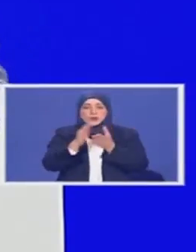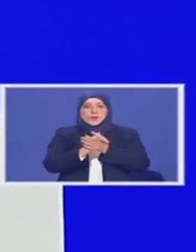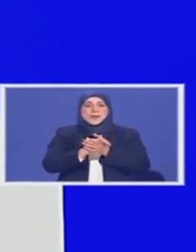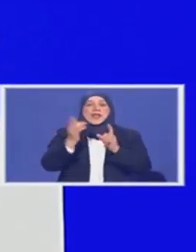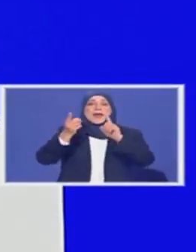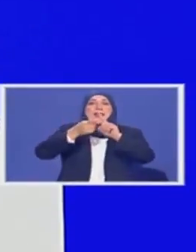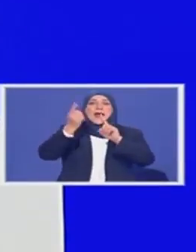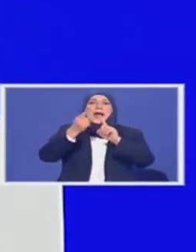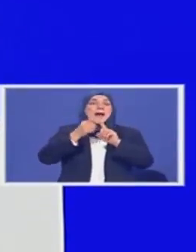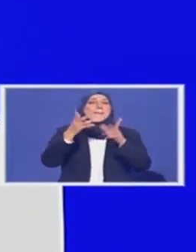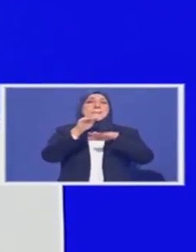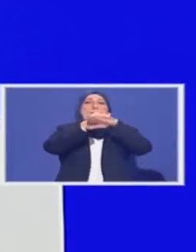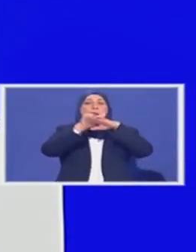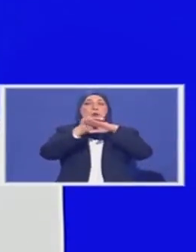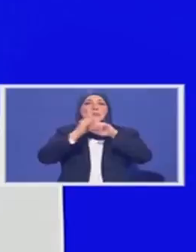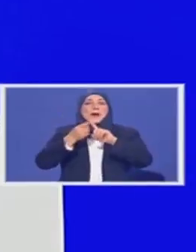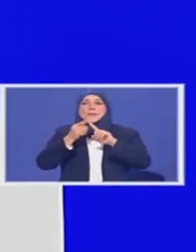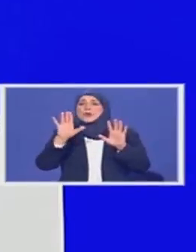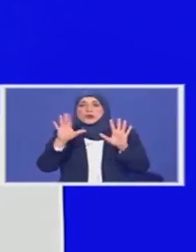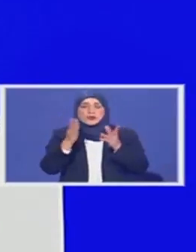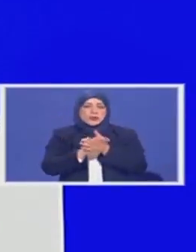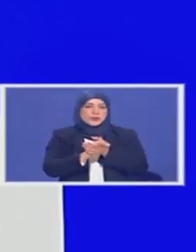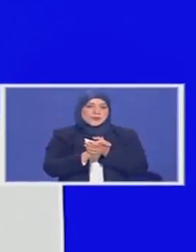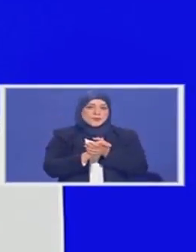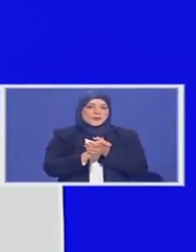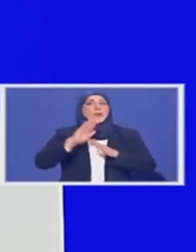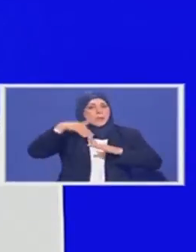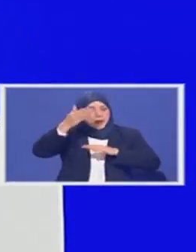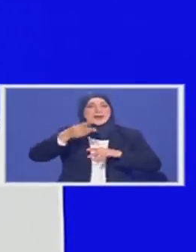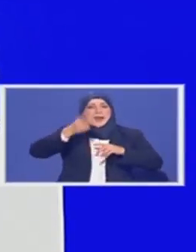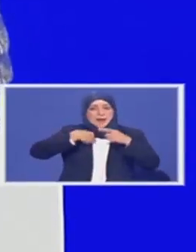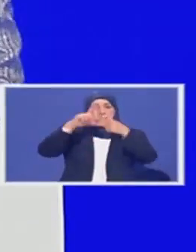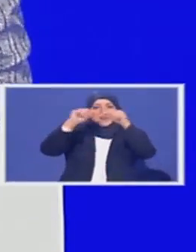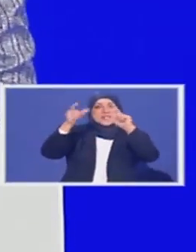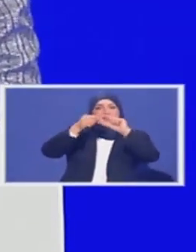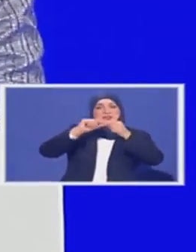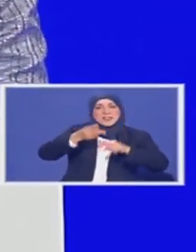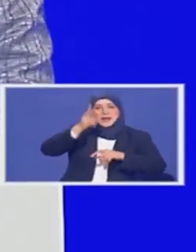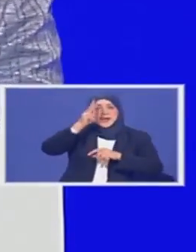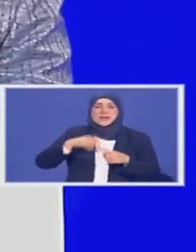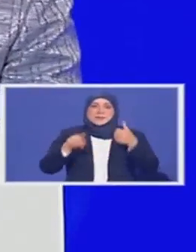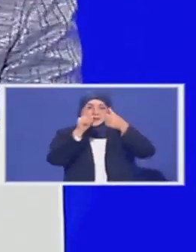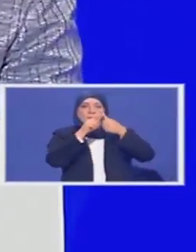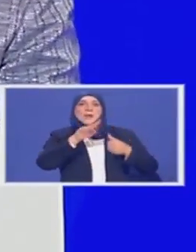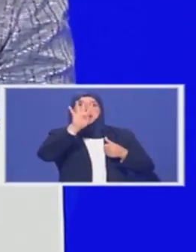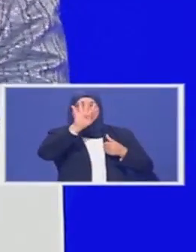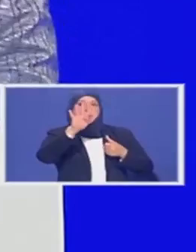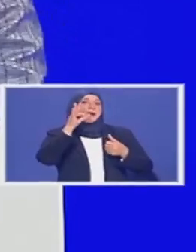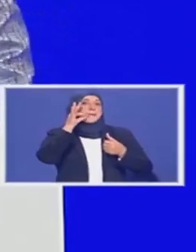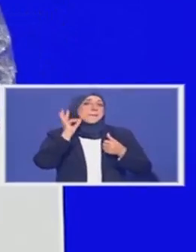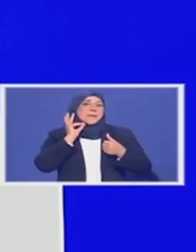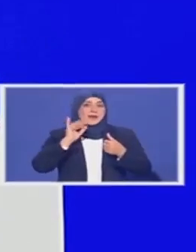أهم القطاعات اللي باش تبدأ ومن بعد باش نمشيو في التفاصيل. أولا من 4 ماي في المرحلة